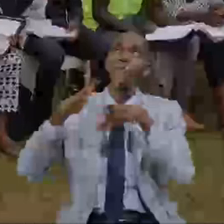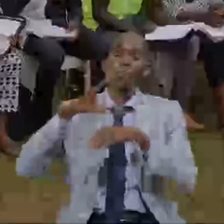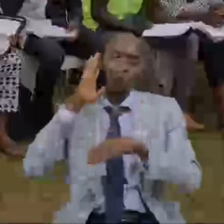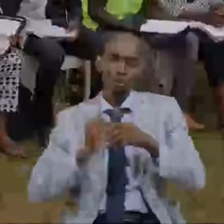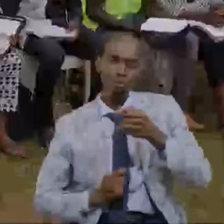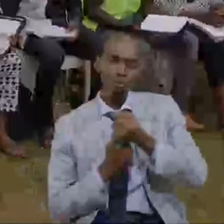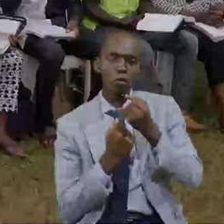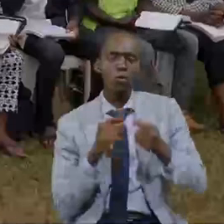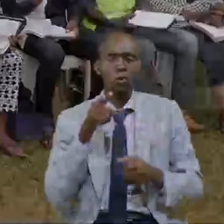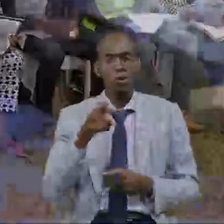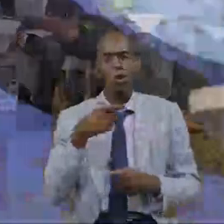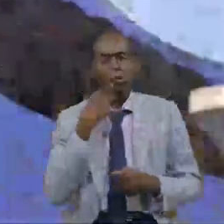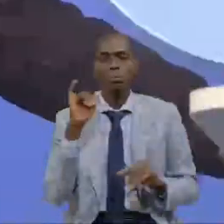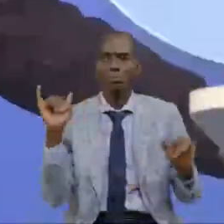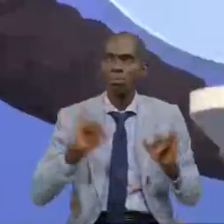va dire non.